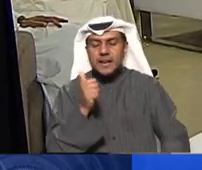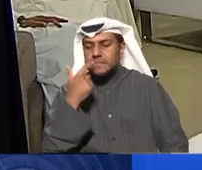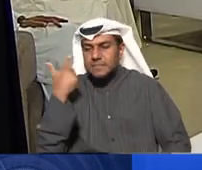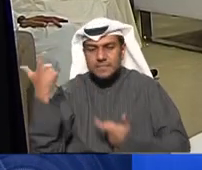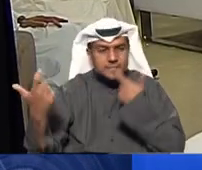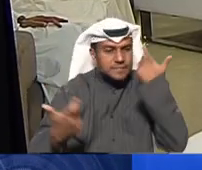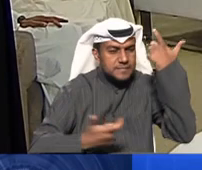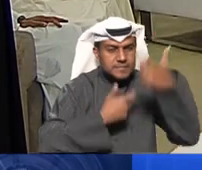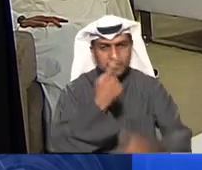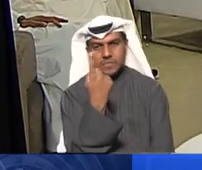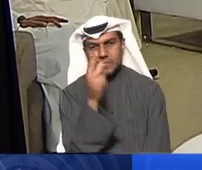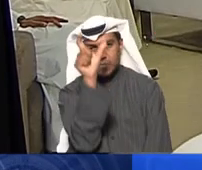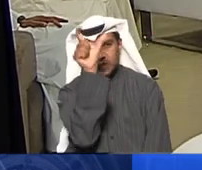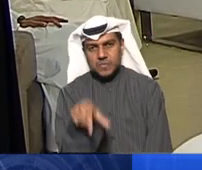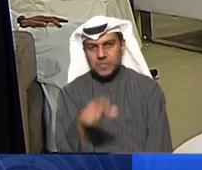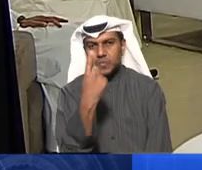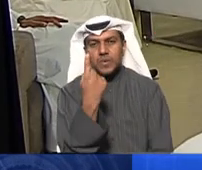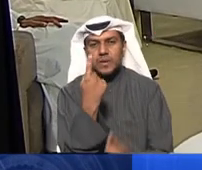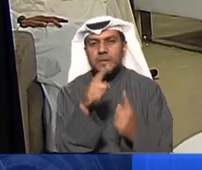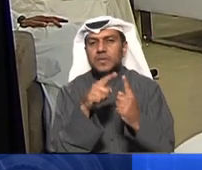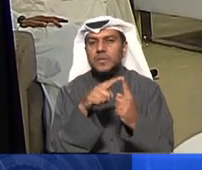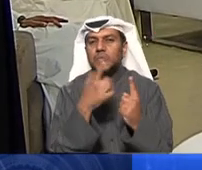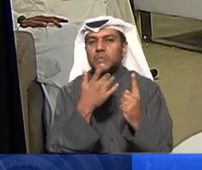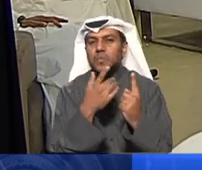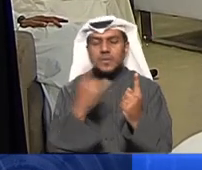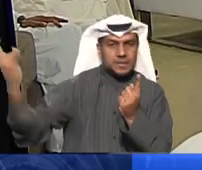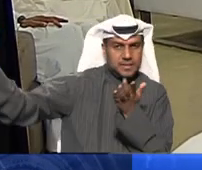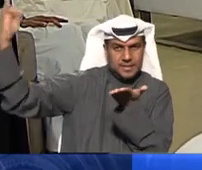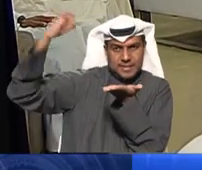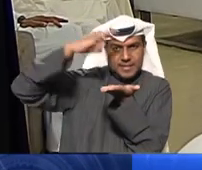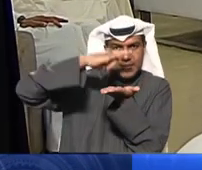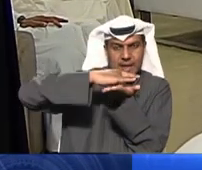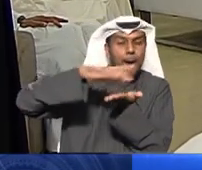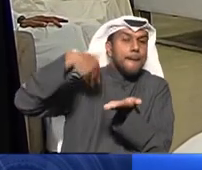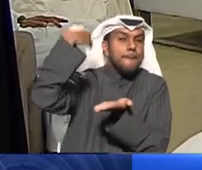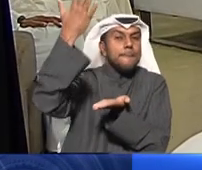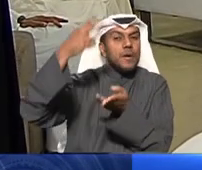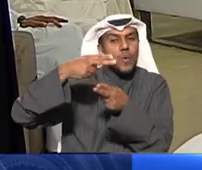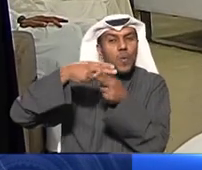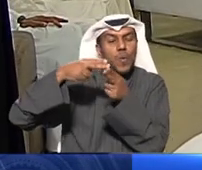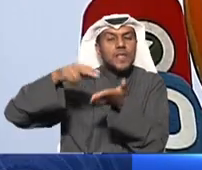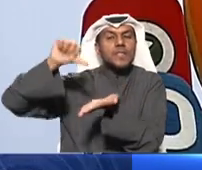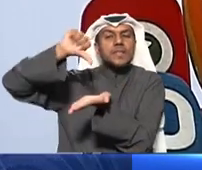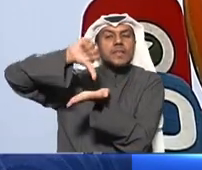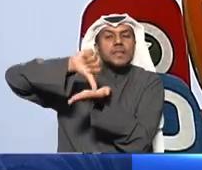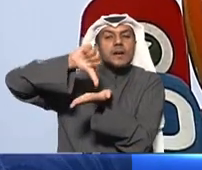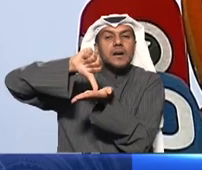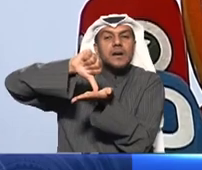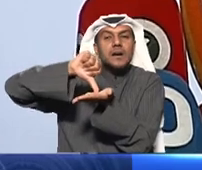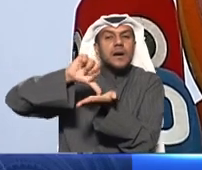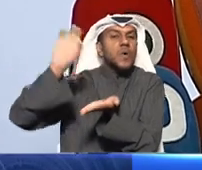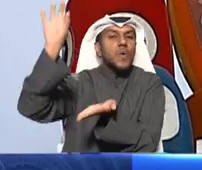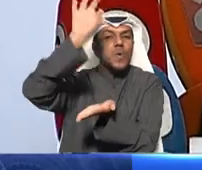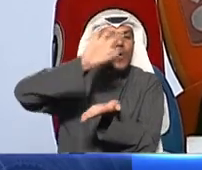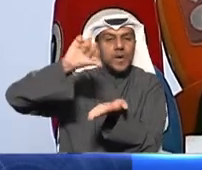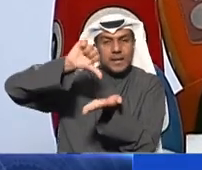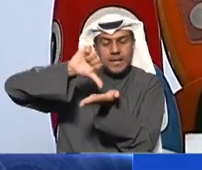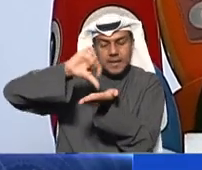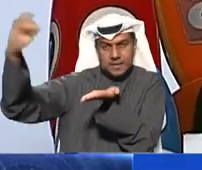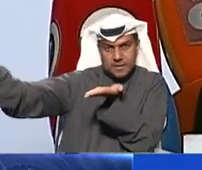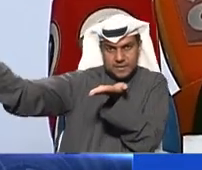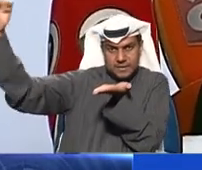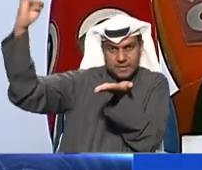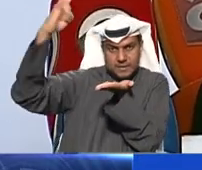وهذه الحالة كانت قادمة من جمهورية إيران الإسلامية، وهو في العزل